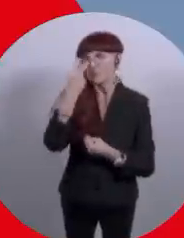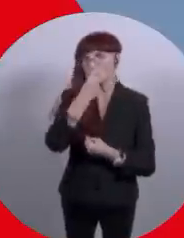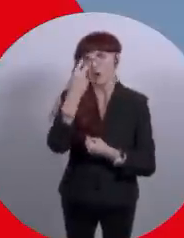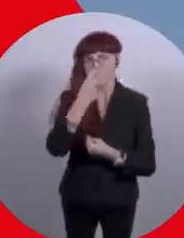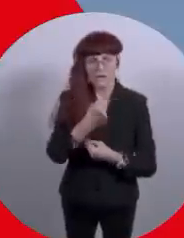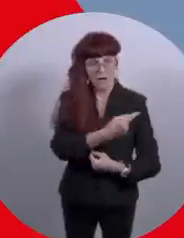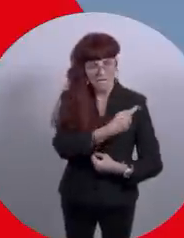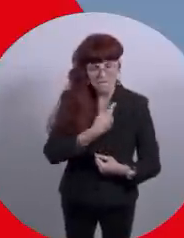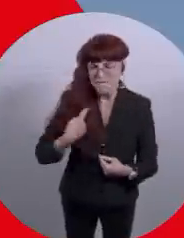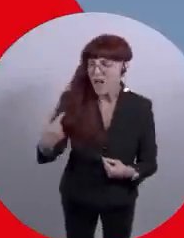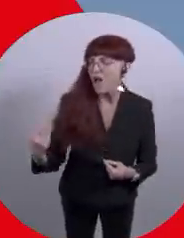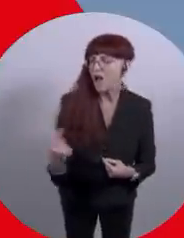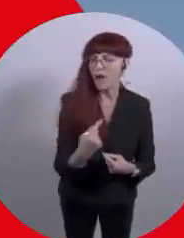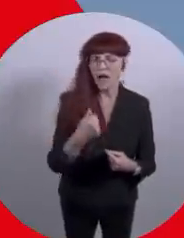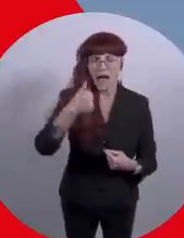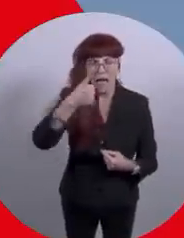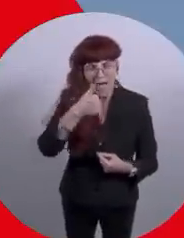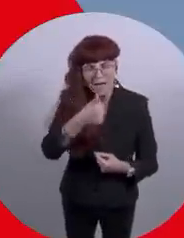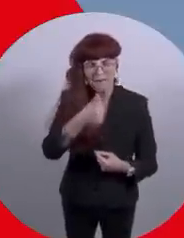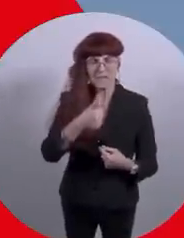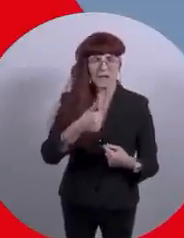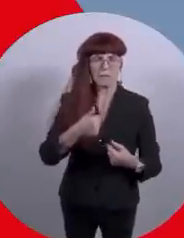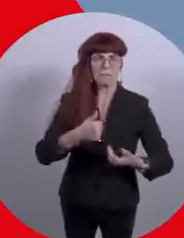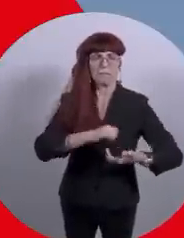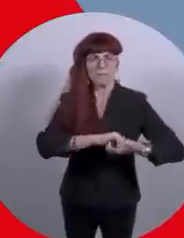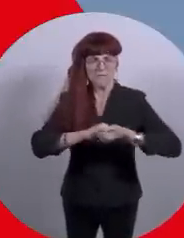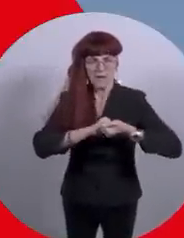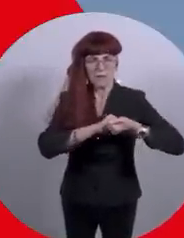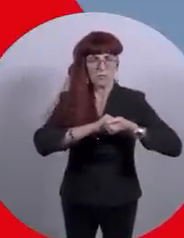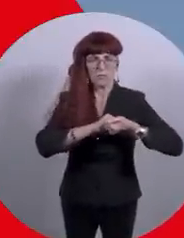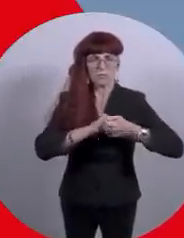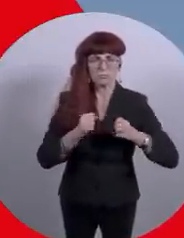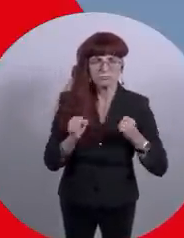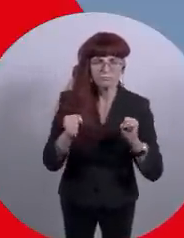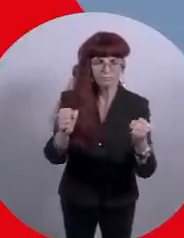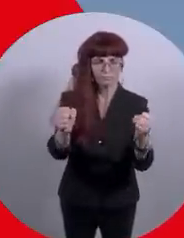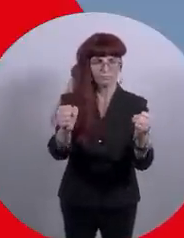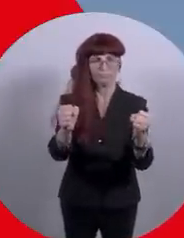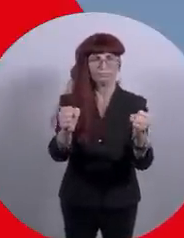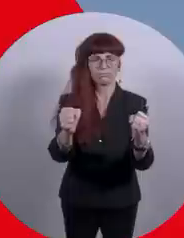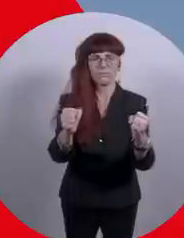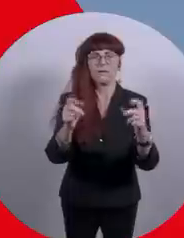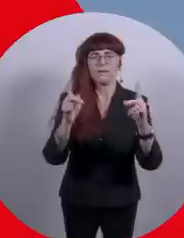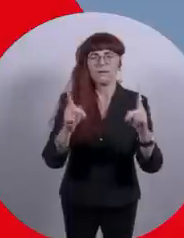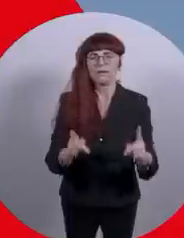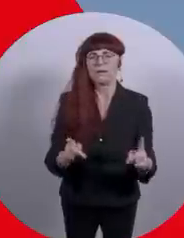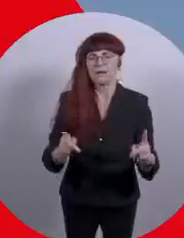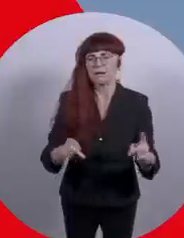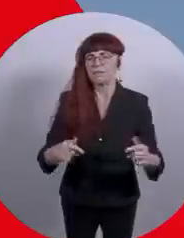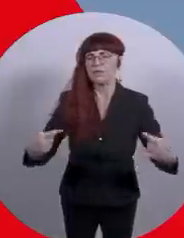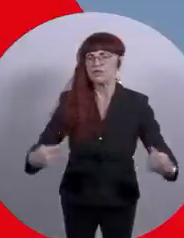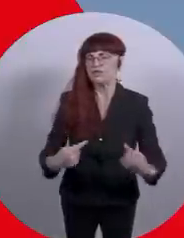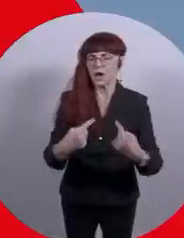eine Bewegung sind wo wir bereit sind die Gräben wieder zuzuschütten ich sage euch das aus vollste Überzeugung ich bin bereit